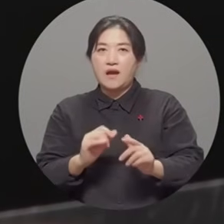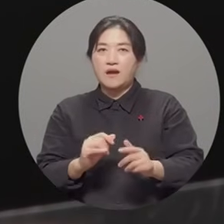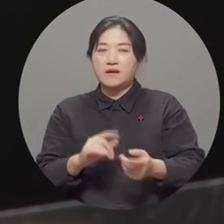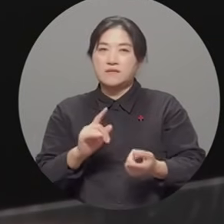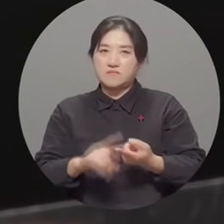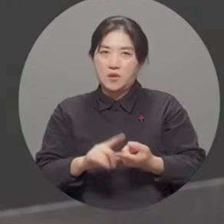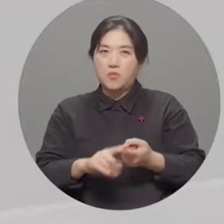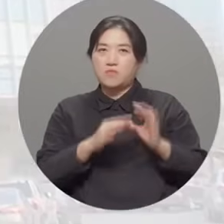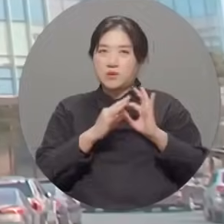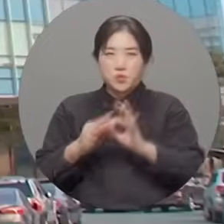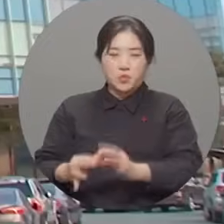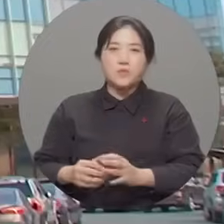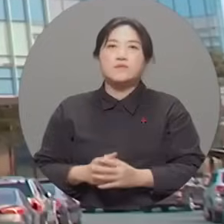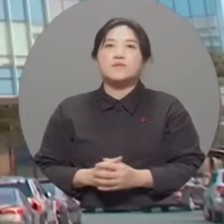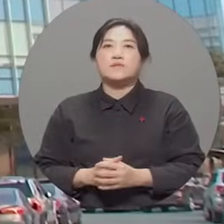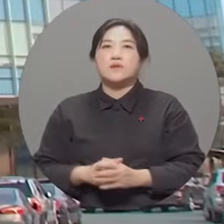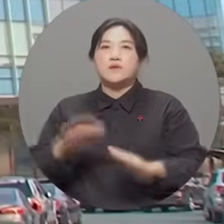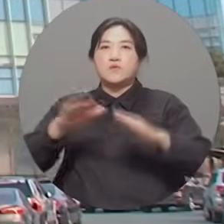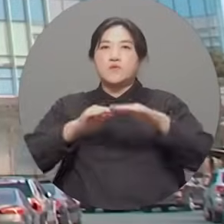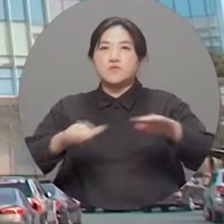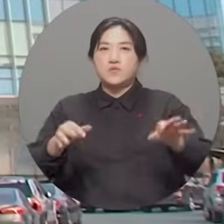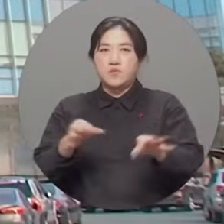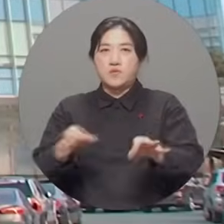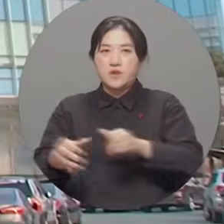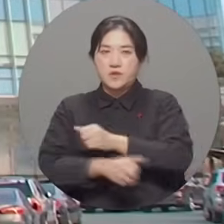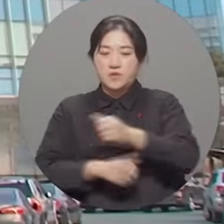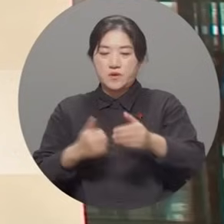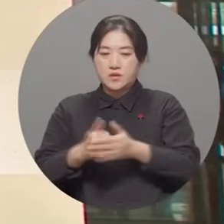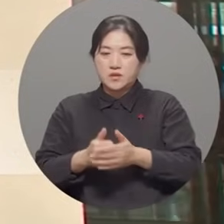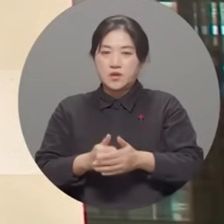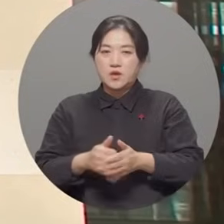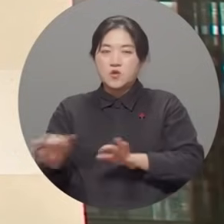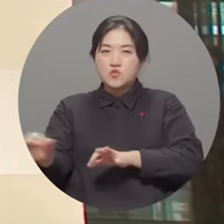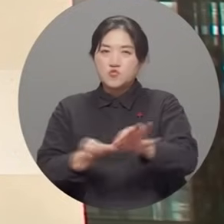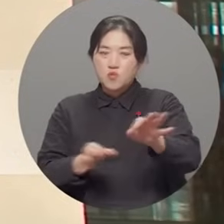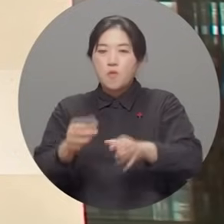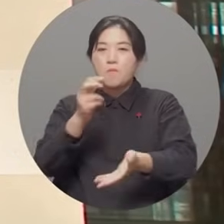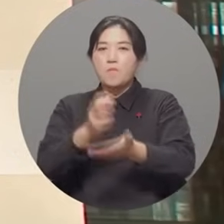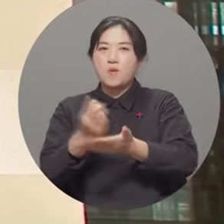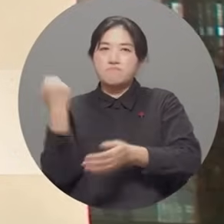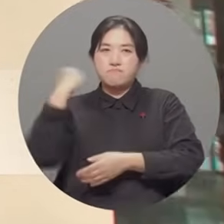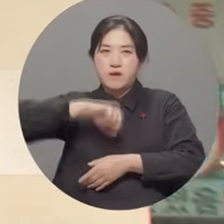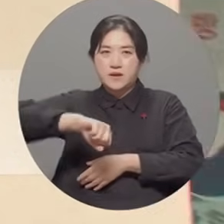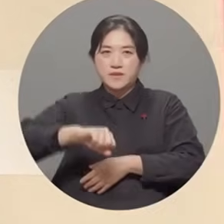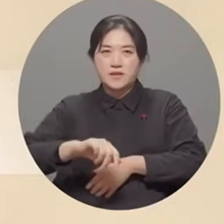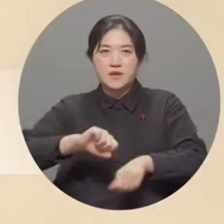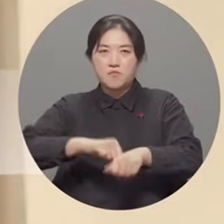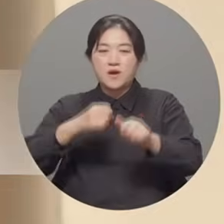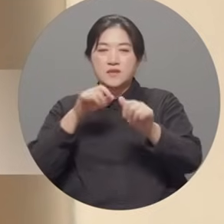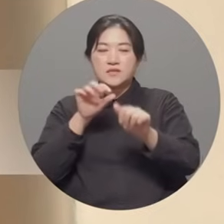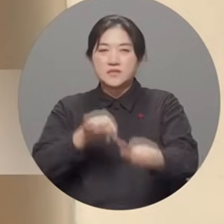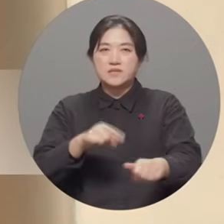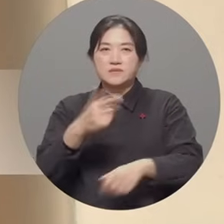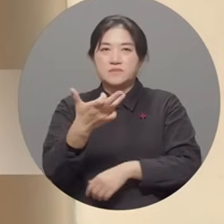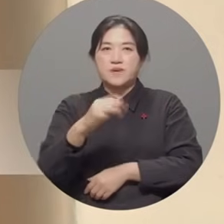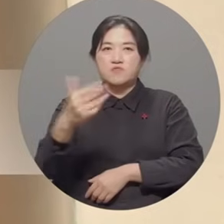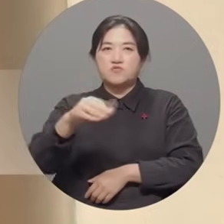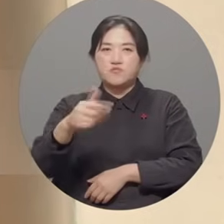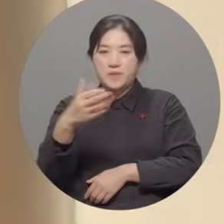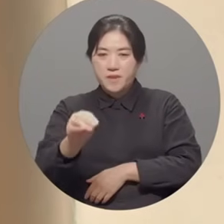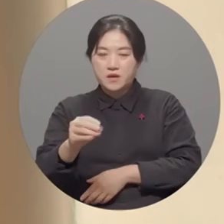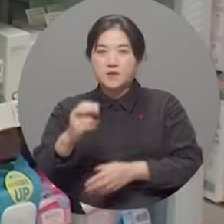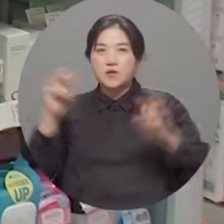했습니다. 공정위는 대규모 유통업법을 위반했다며 과징금 18억 9,600만 원과 법인 고발을